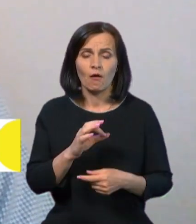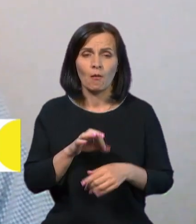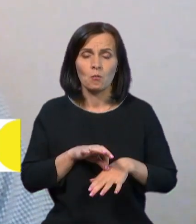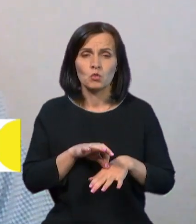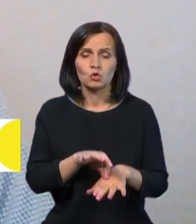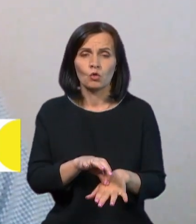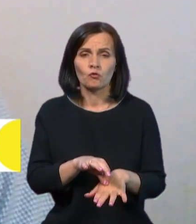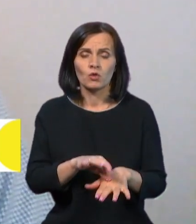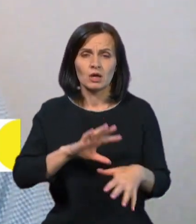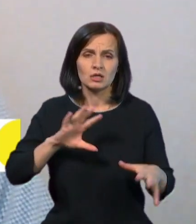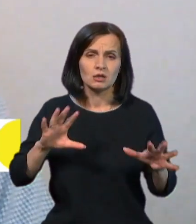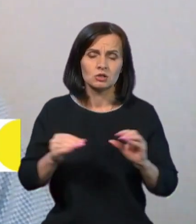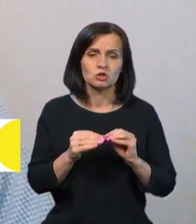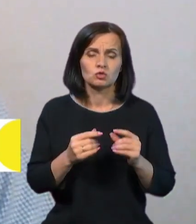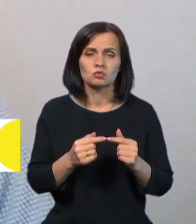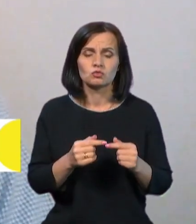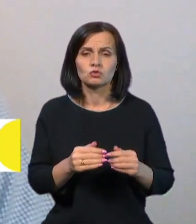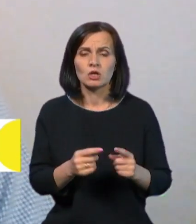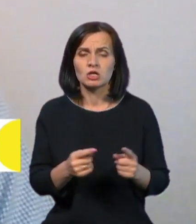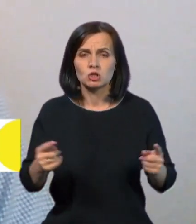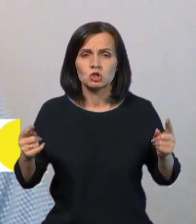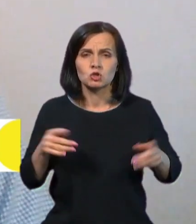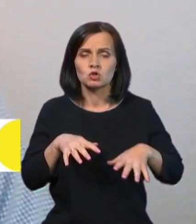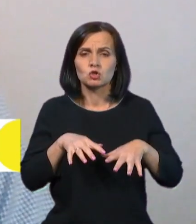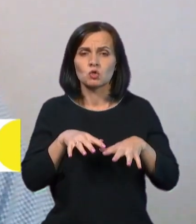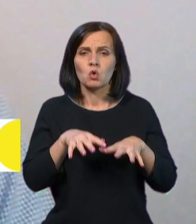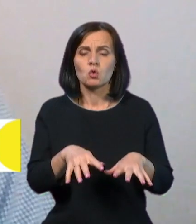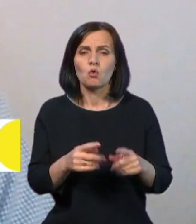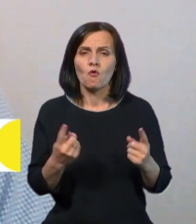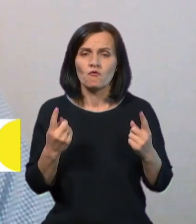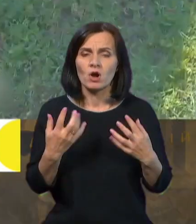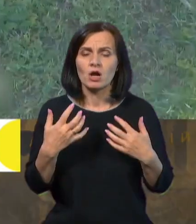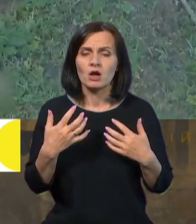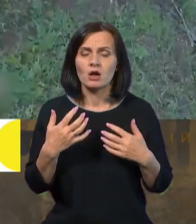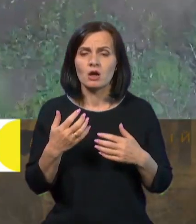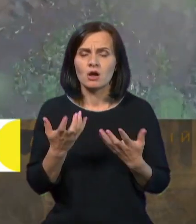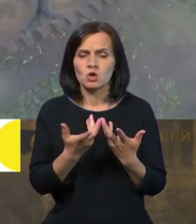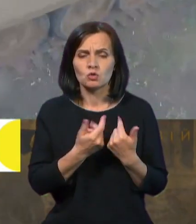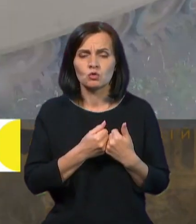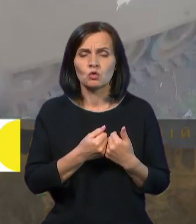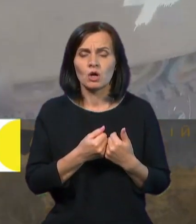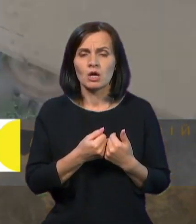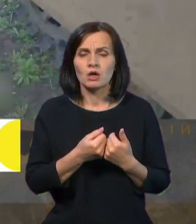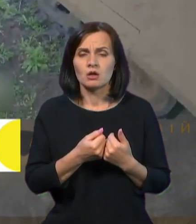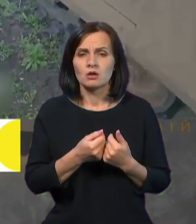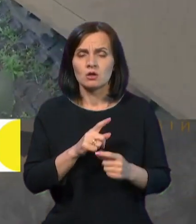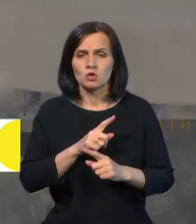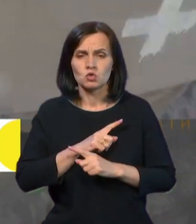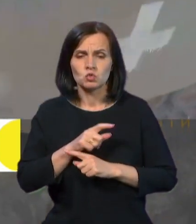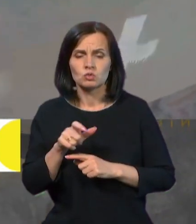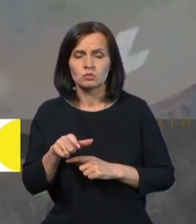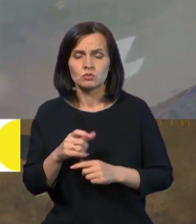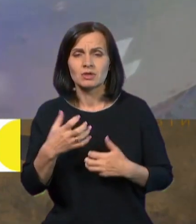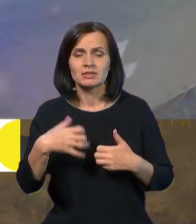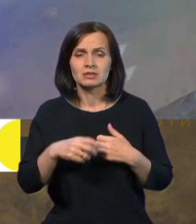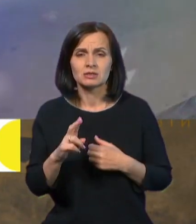проведення загального широкого наступу з величезною кількістю жертв серед цивільних і, відповідно, в першу